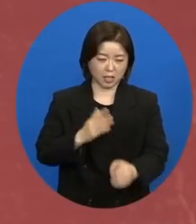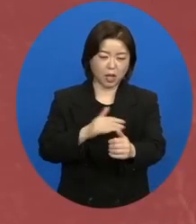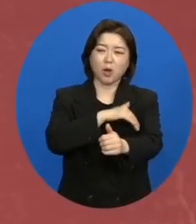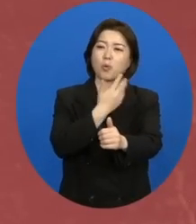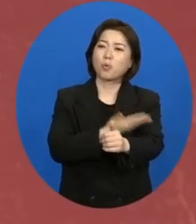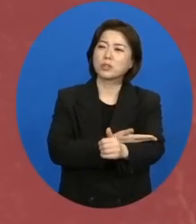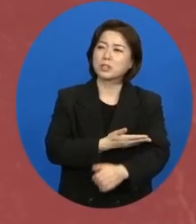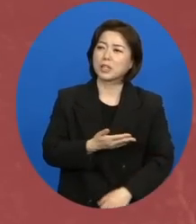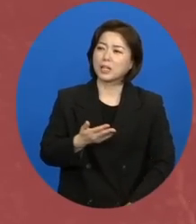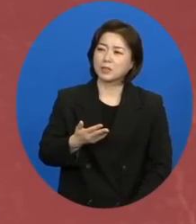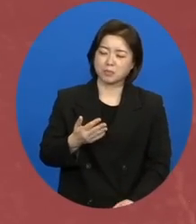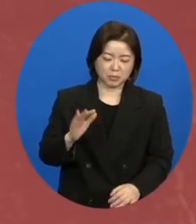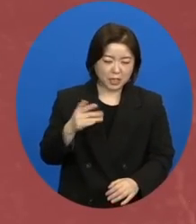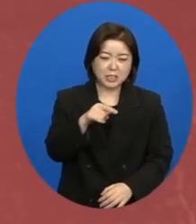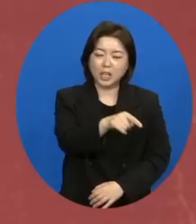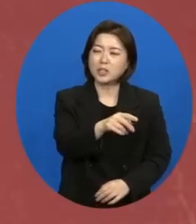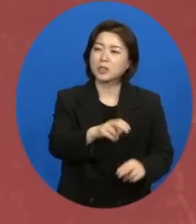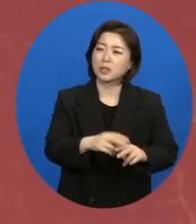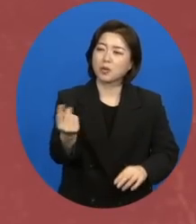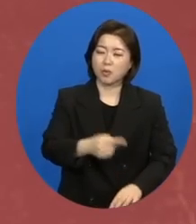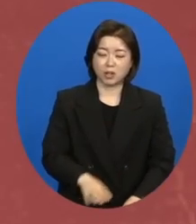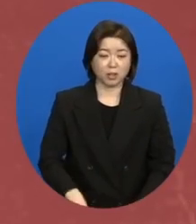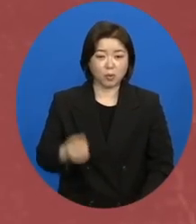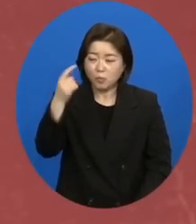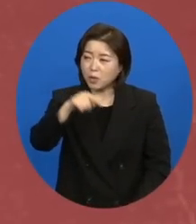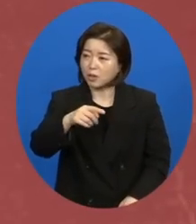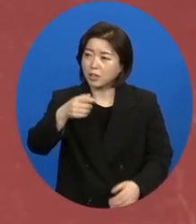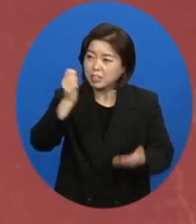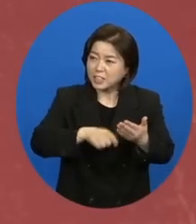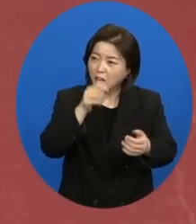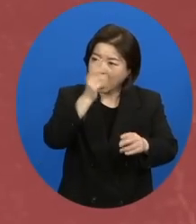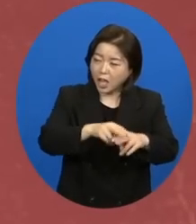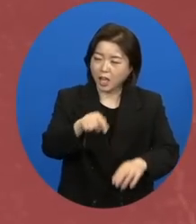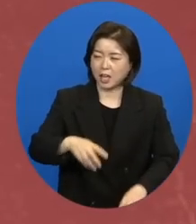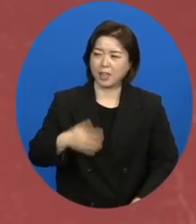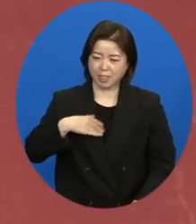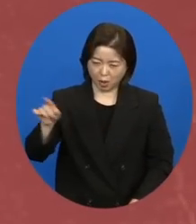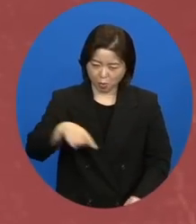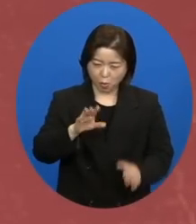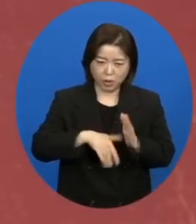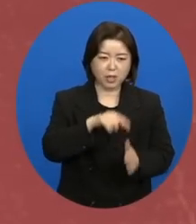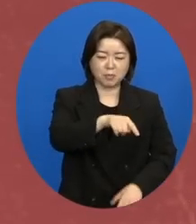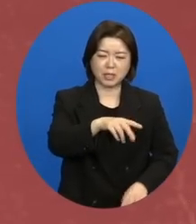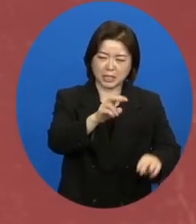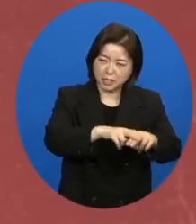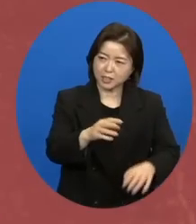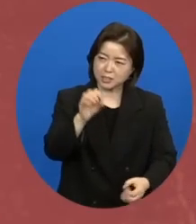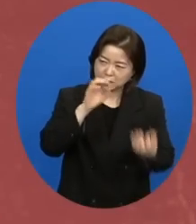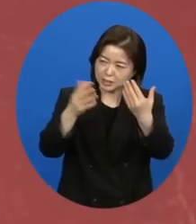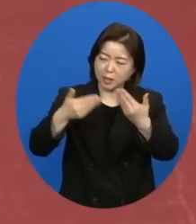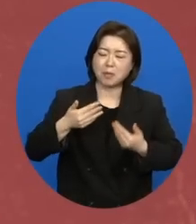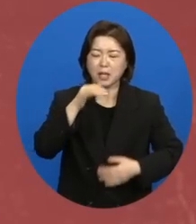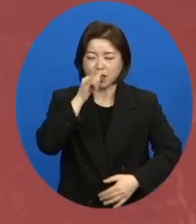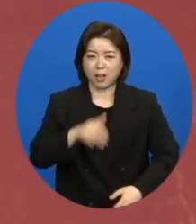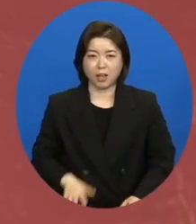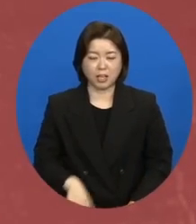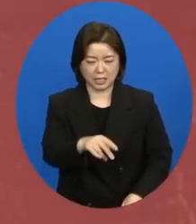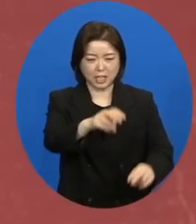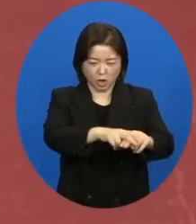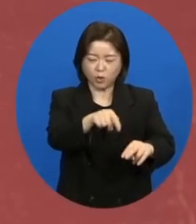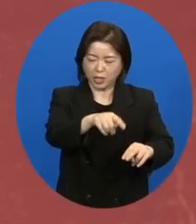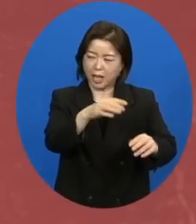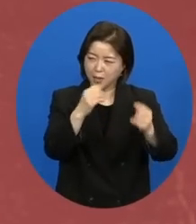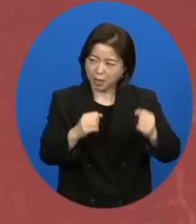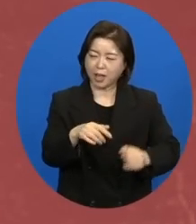오겠죠. 어떻게 권사님 자리예요? 그랬더니, 아, 내가 올 때마다 여기 있어서 응답받는데, 여기 있어야 되는데